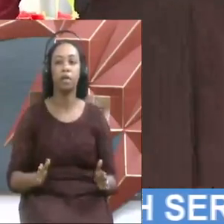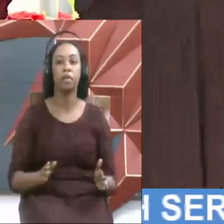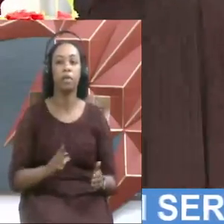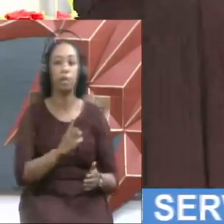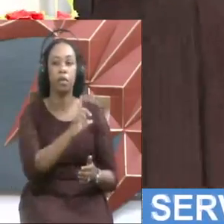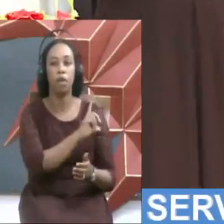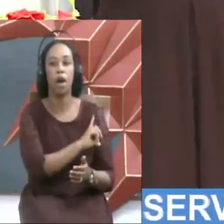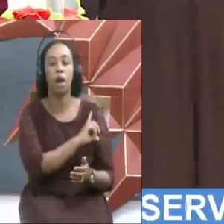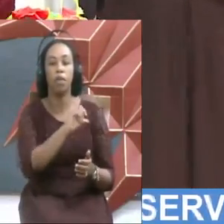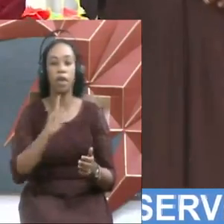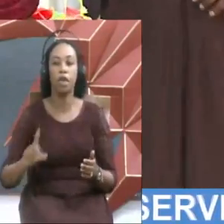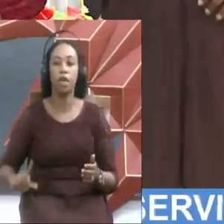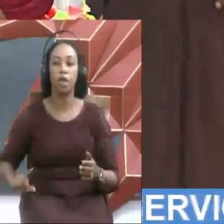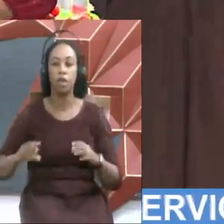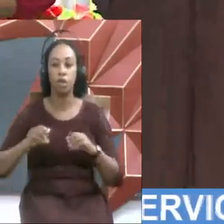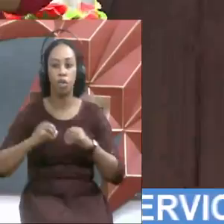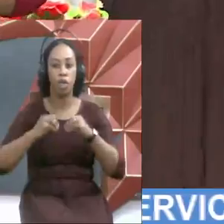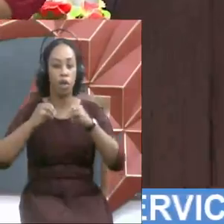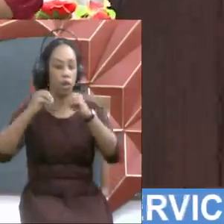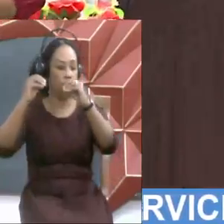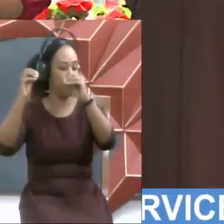wo murwa wabera